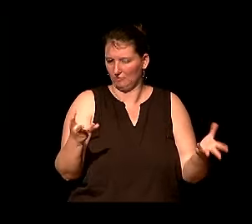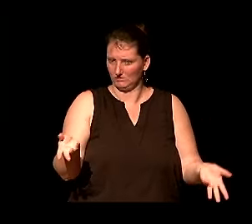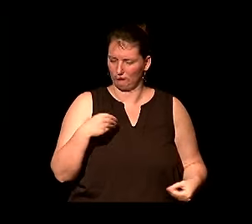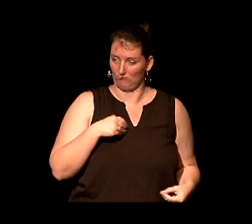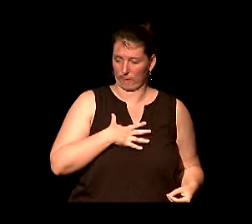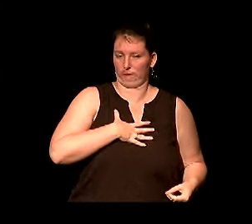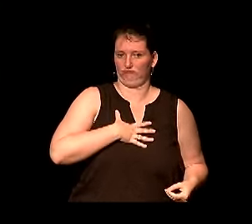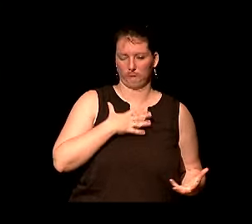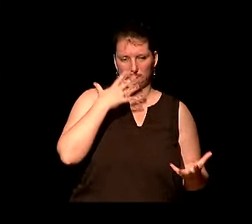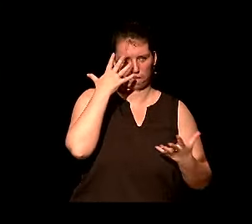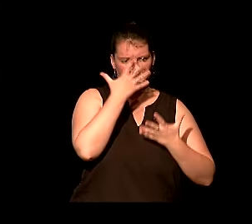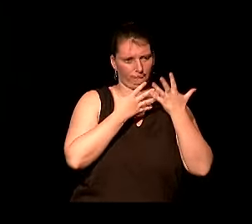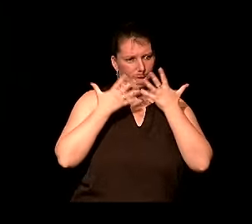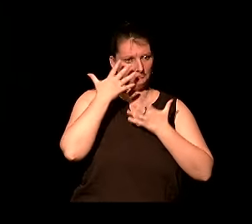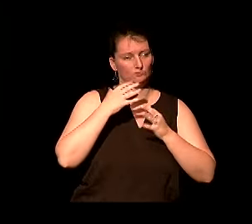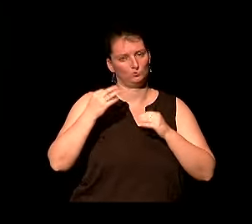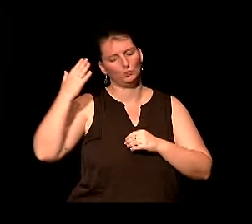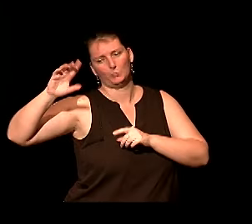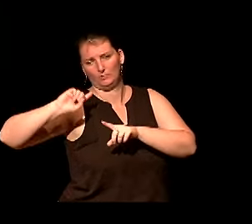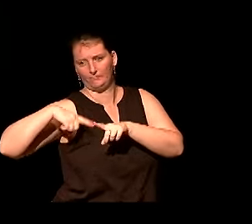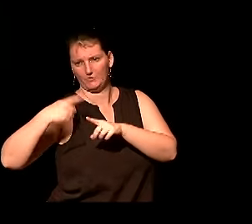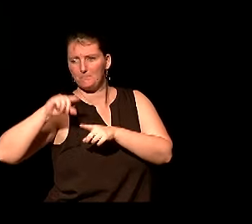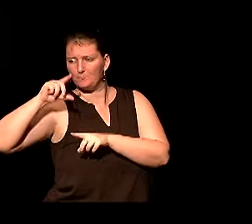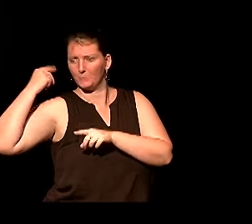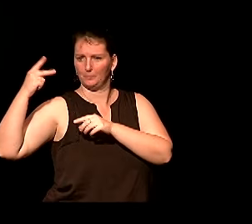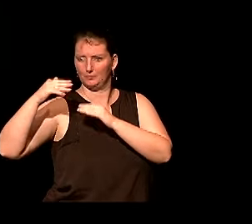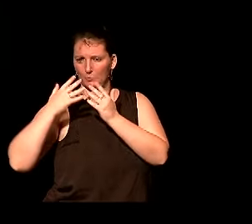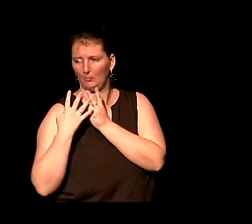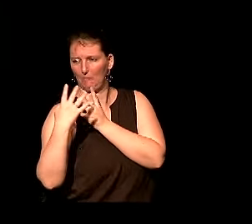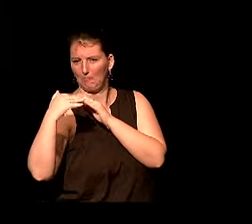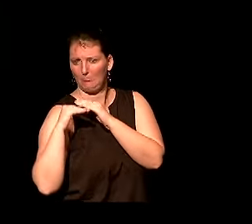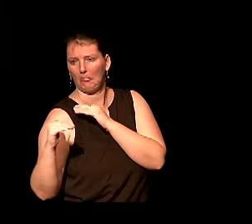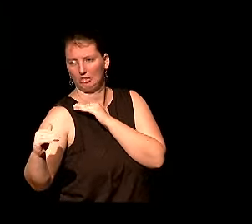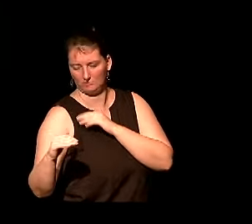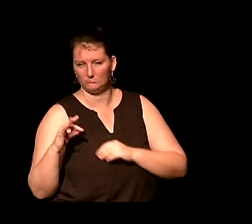Plaine, on retrouvera ce genre de plan qui met en doute